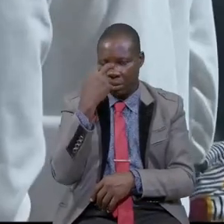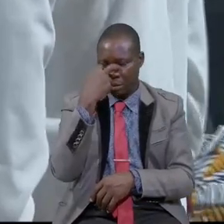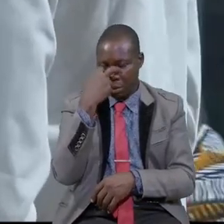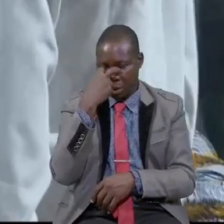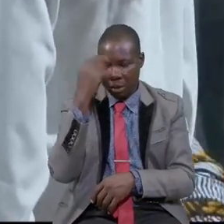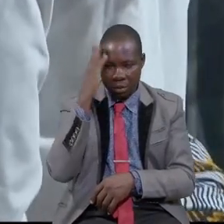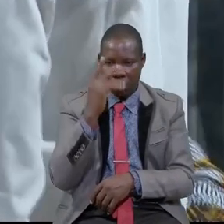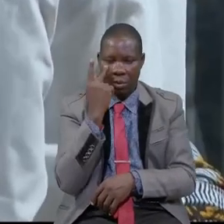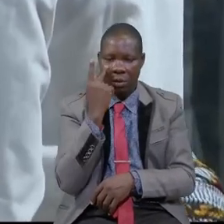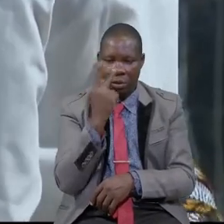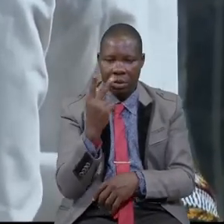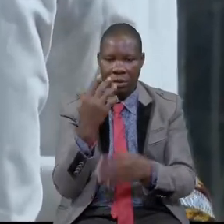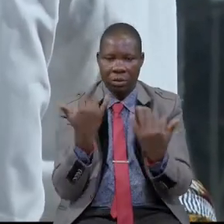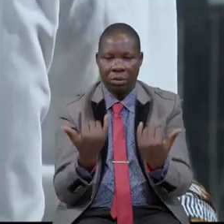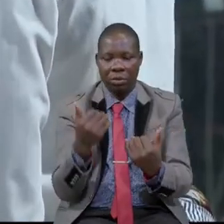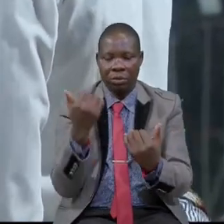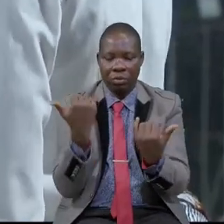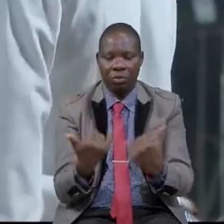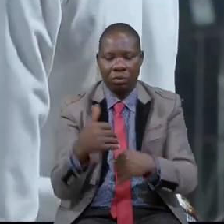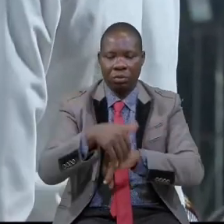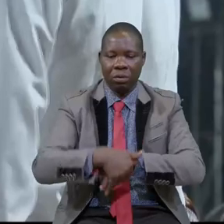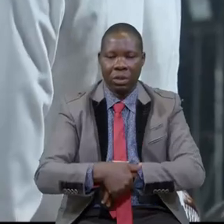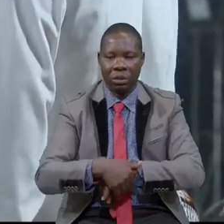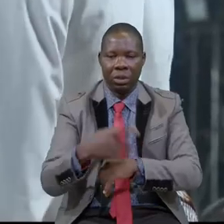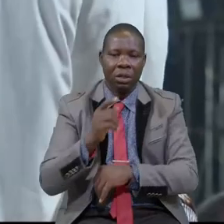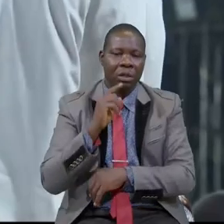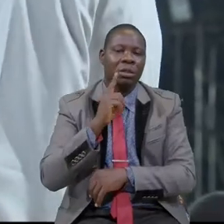Les aveugles verront ce soir.